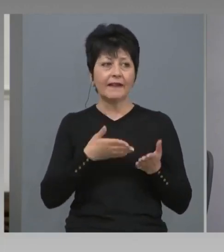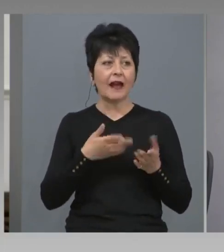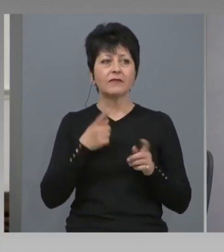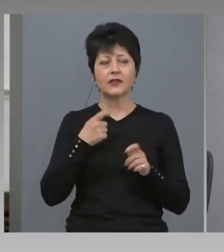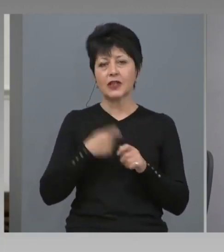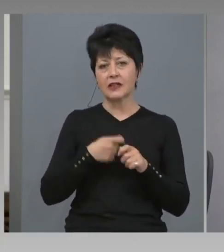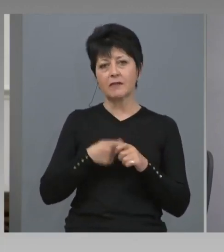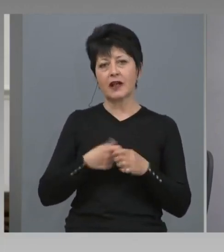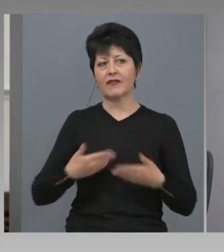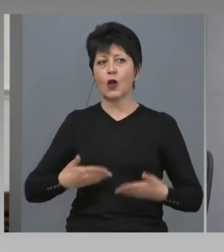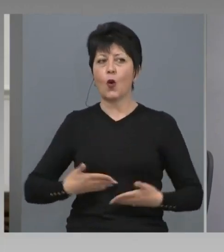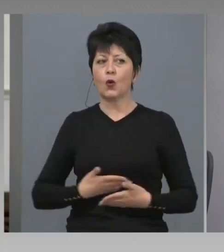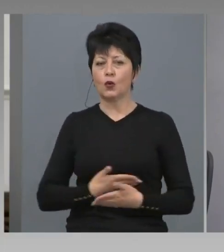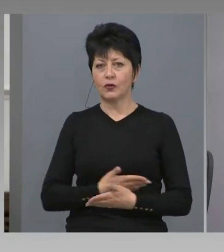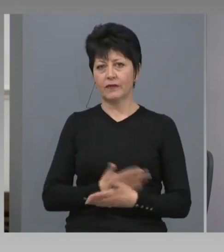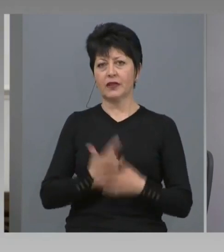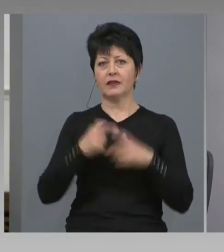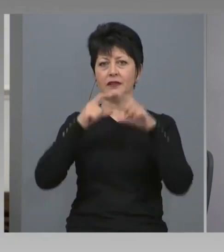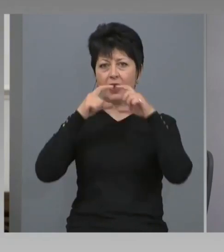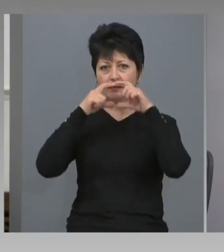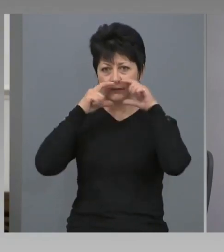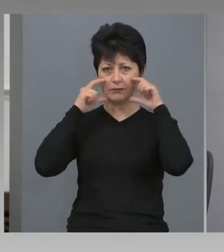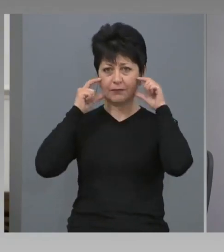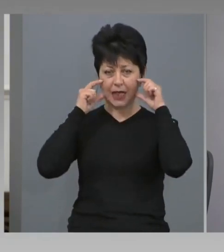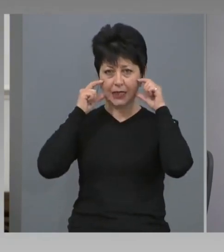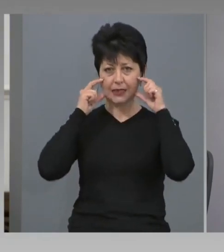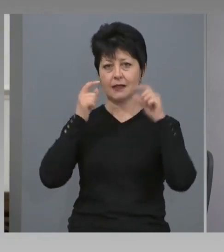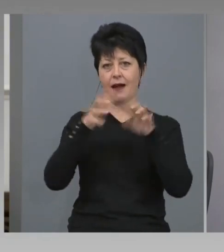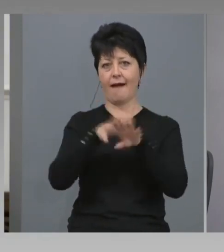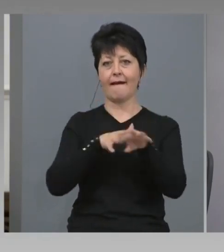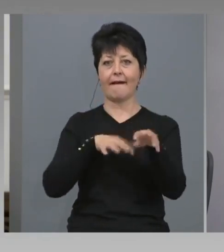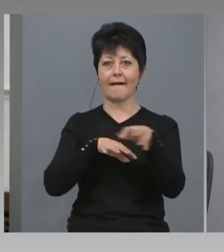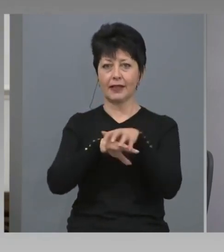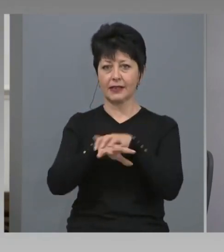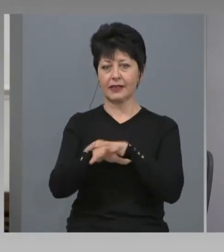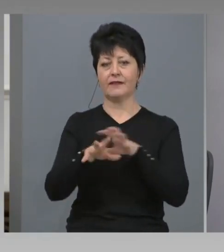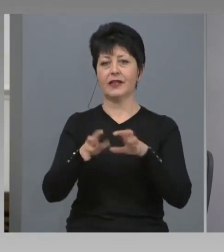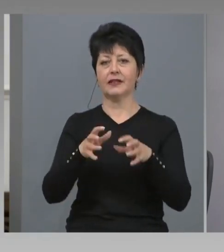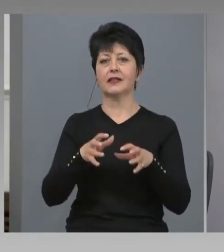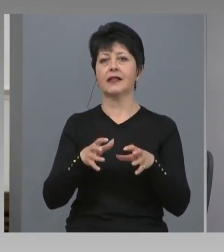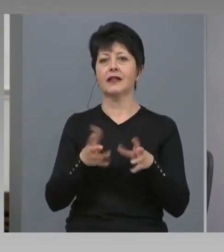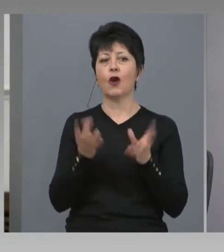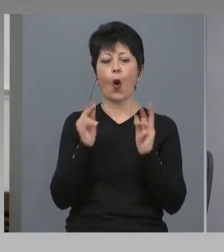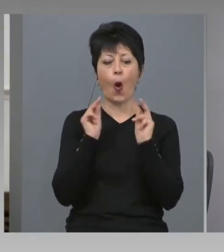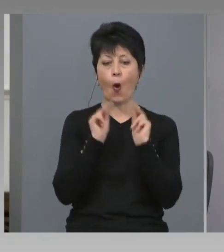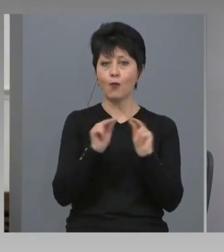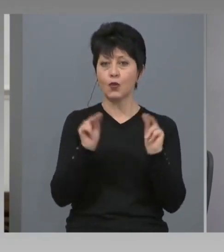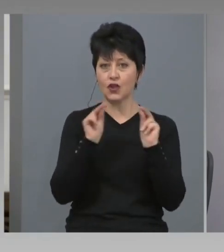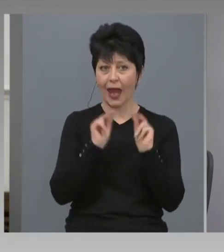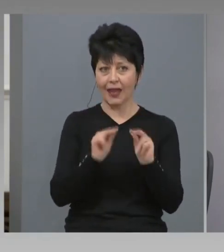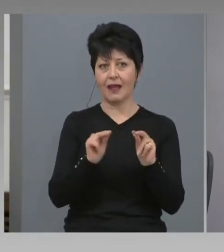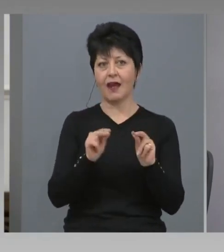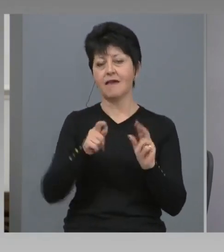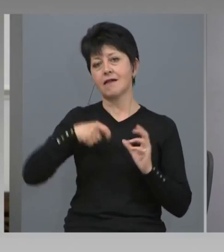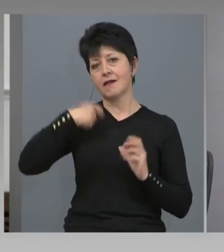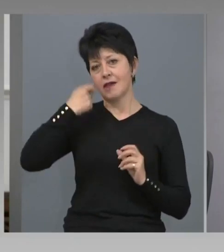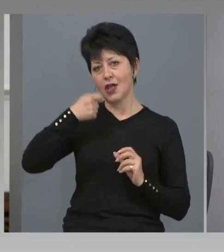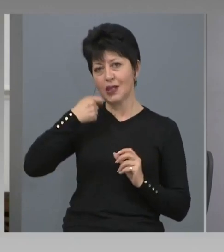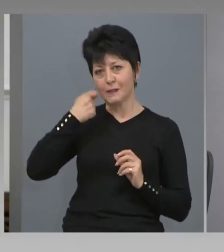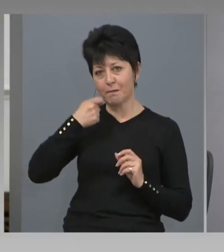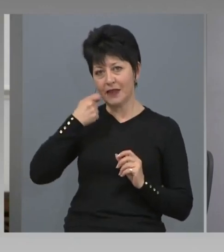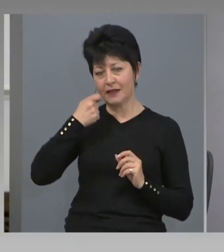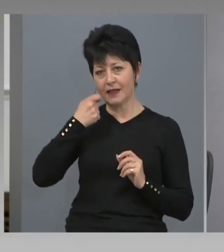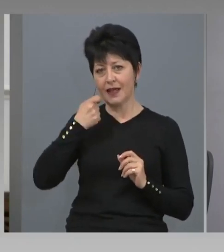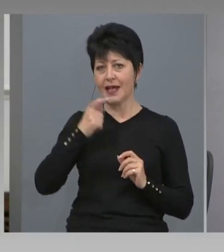тези необходими условия. Маски, ръкавици, физическа дистанция, обучение, изпити и така нататък. Не само по отношение